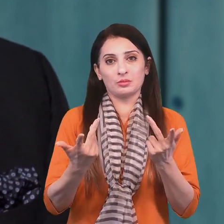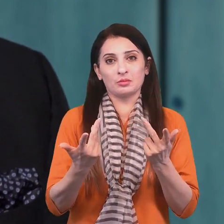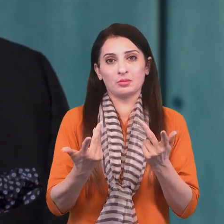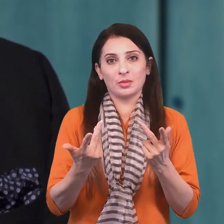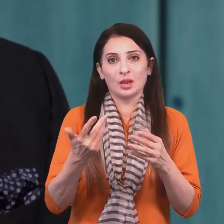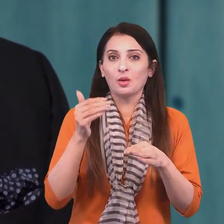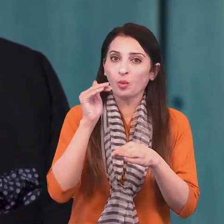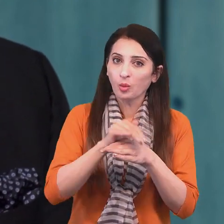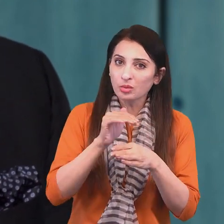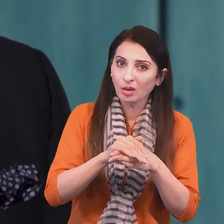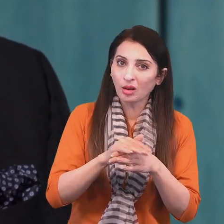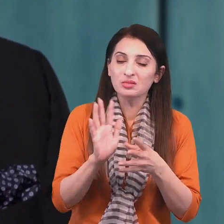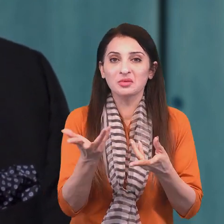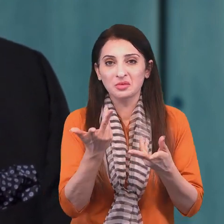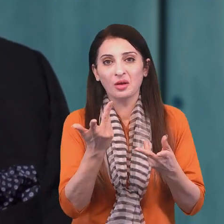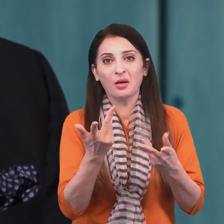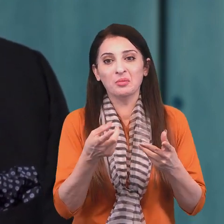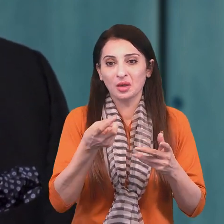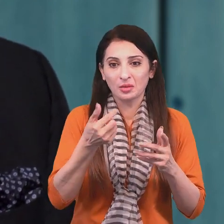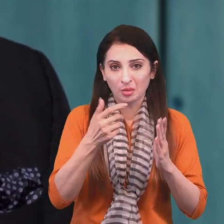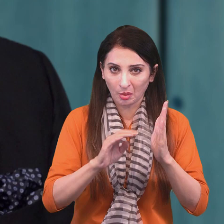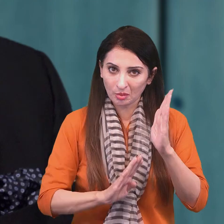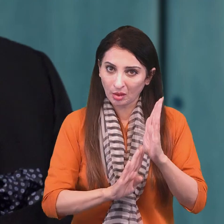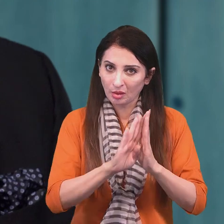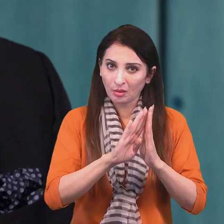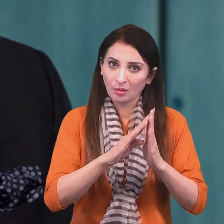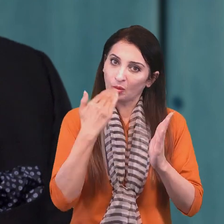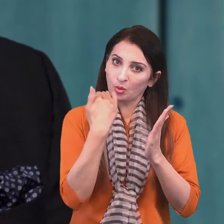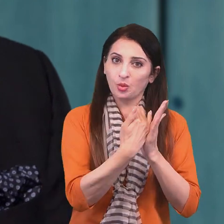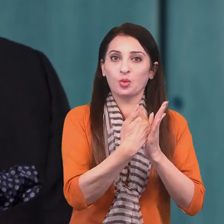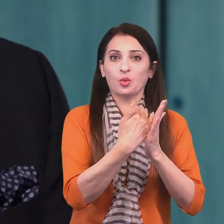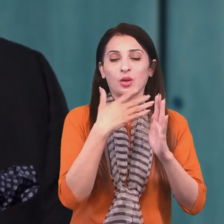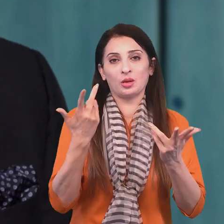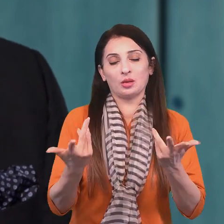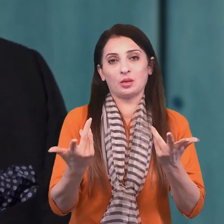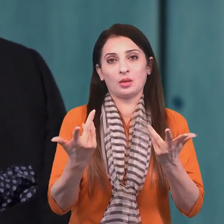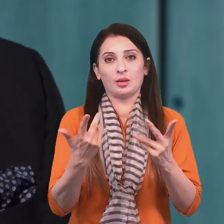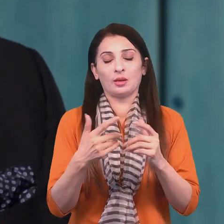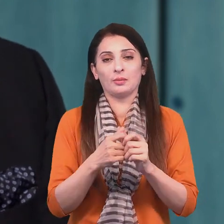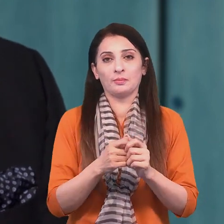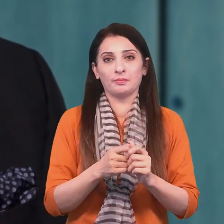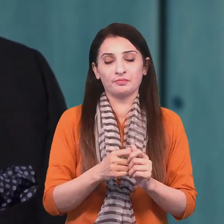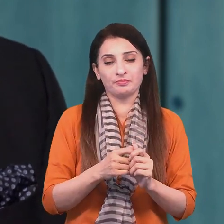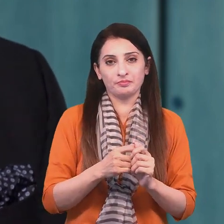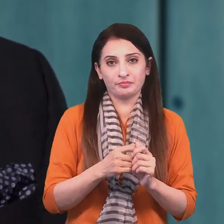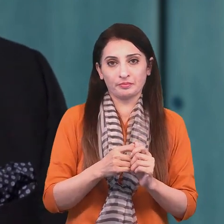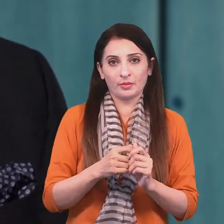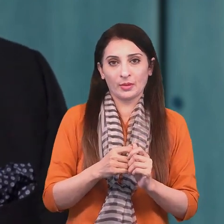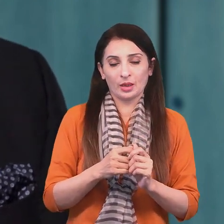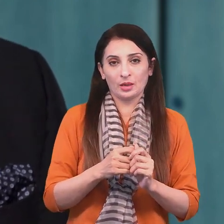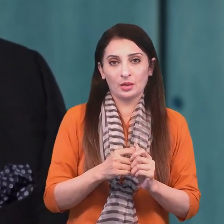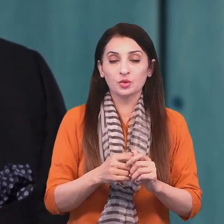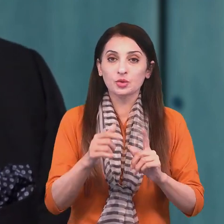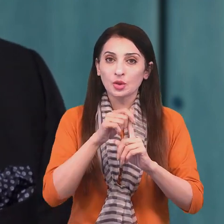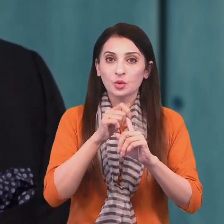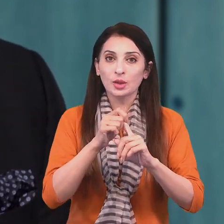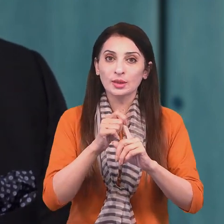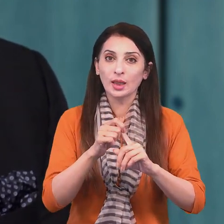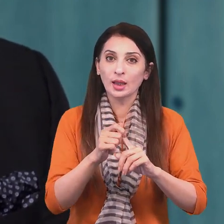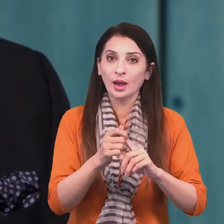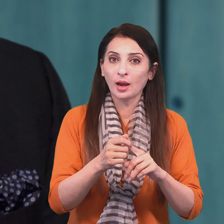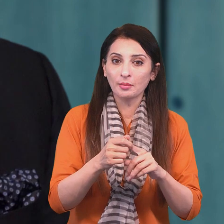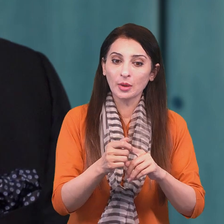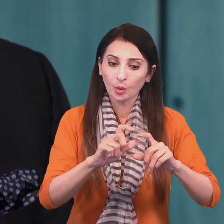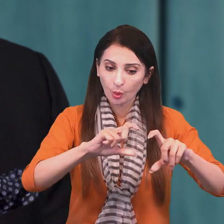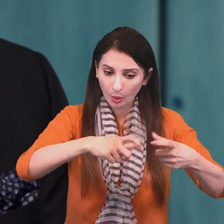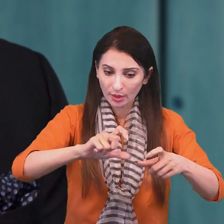ایک سیاسی گروتھ ہو، یا اکانومی کے لحاظ سے ہو، یا پاکستان میں ایک سماجی گروتھ ہو، تو جب تک ہم ہر یونین